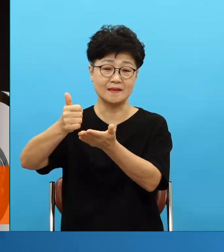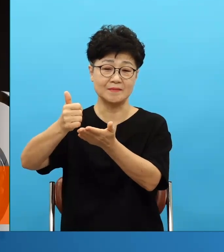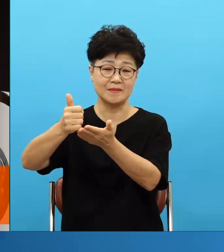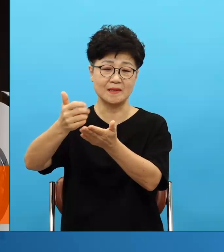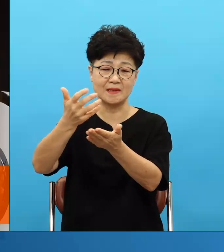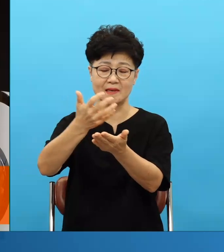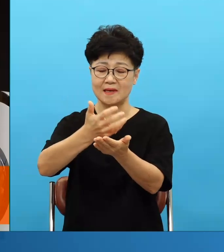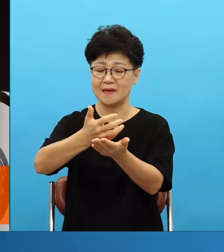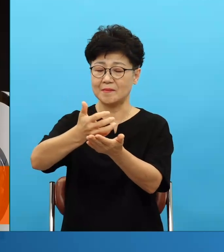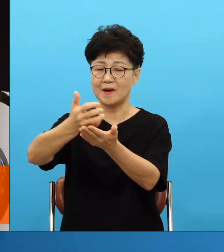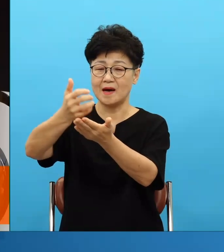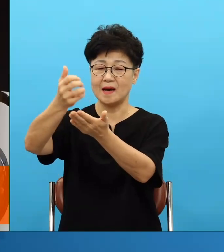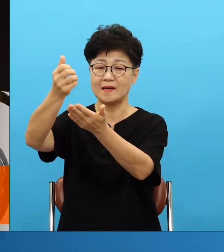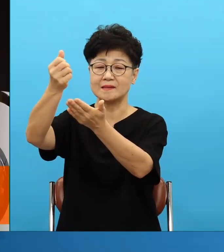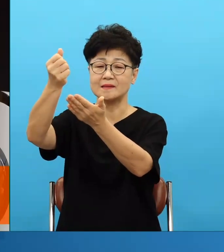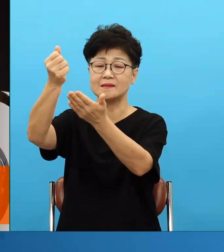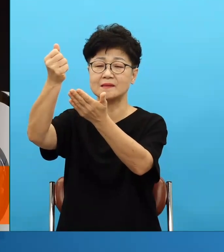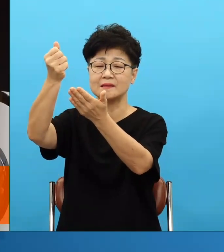하나님이